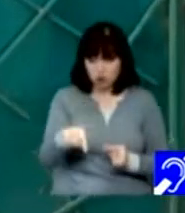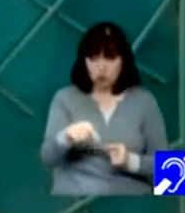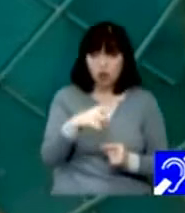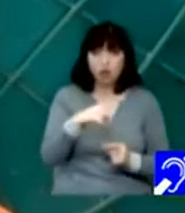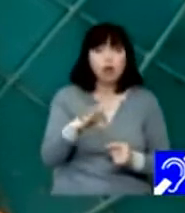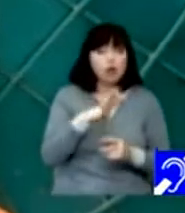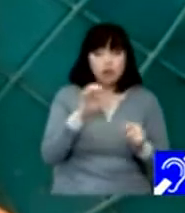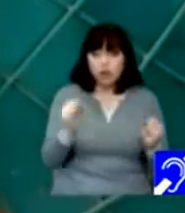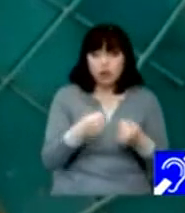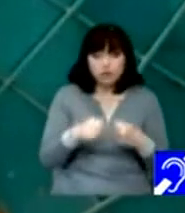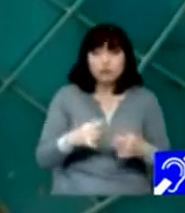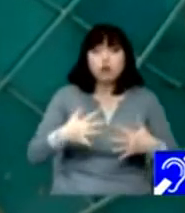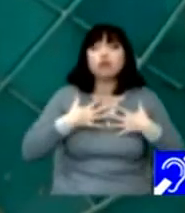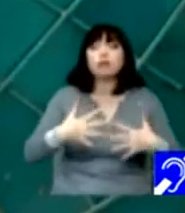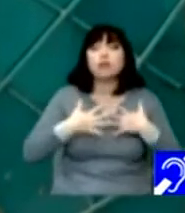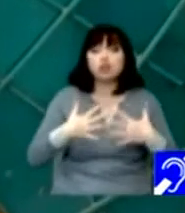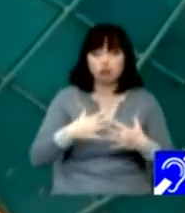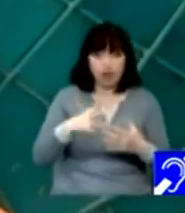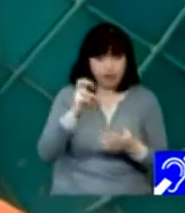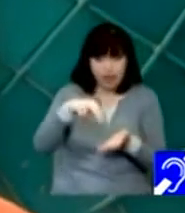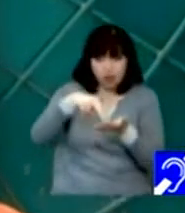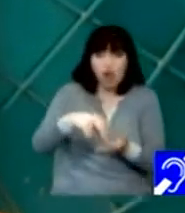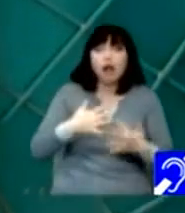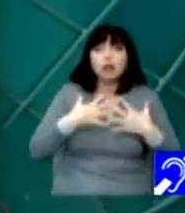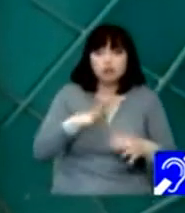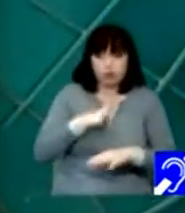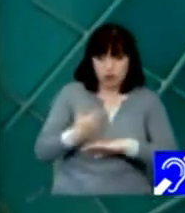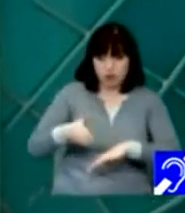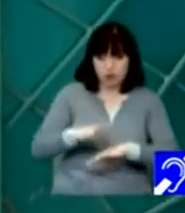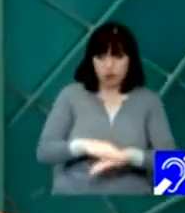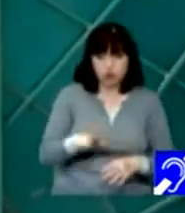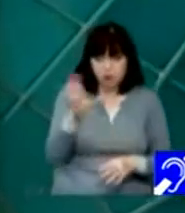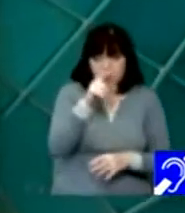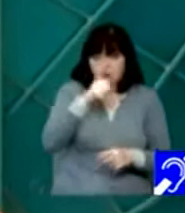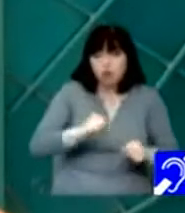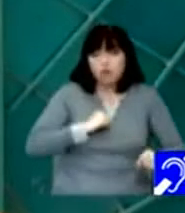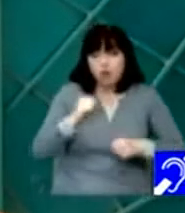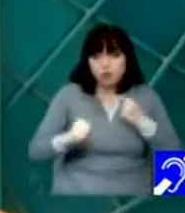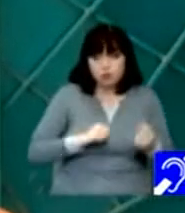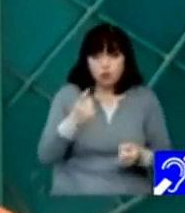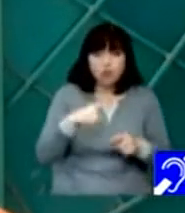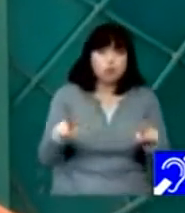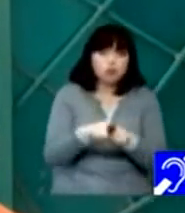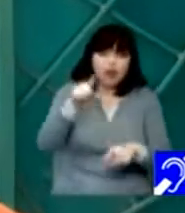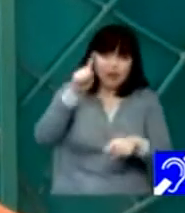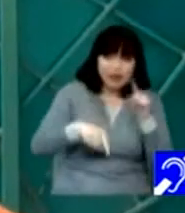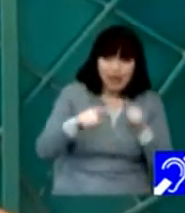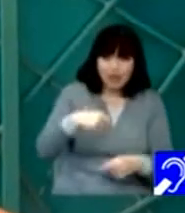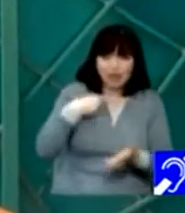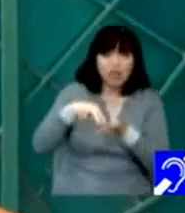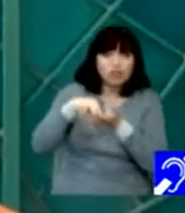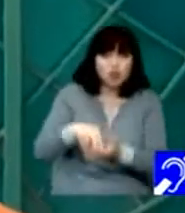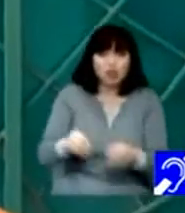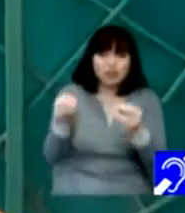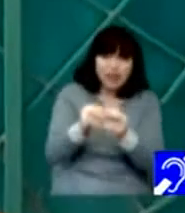era imposibil de respirat, nu, ca să stai în microbusul ăsta. Și lumea toată se revolta. De ce circulați atât de rar, că am stat 10